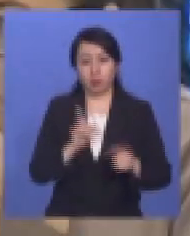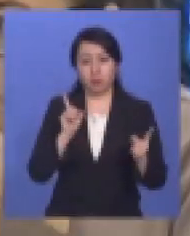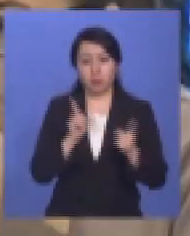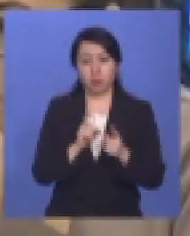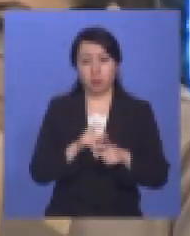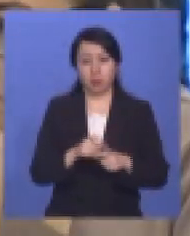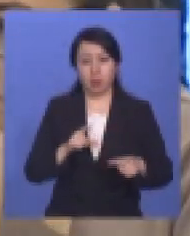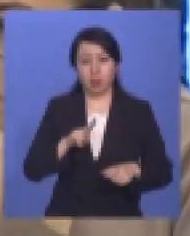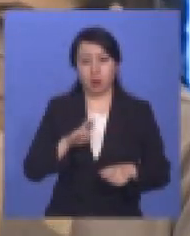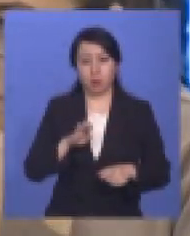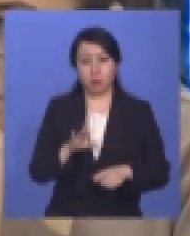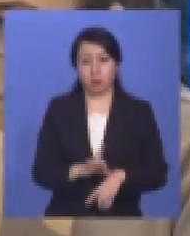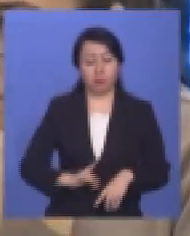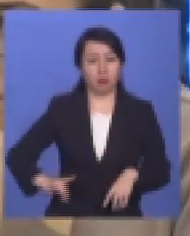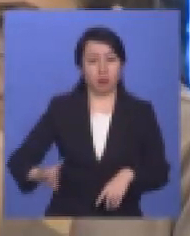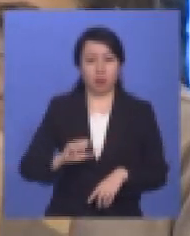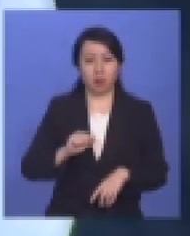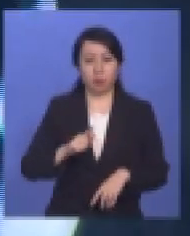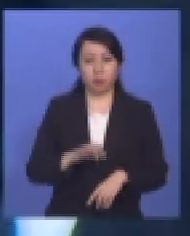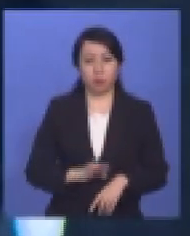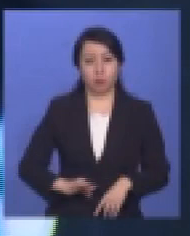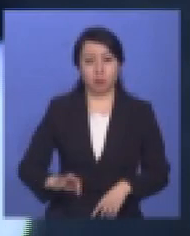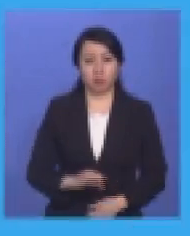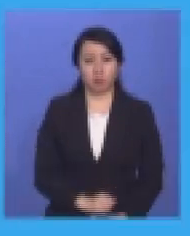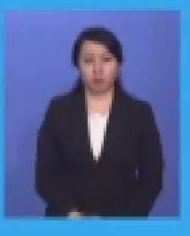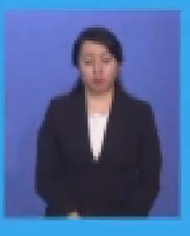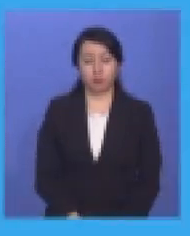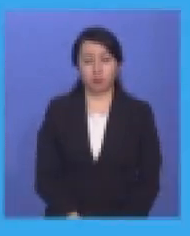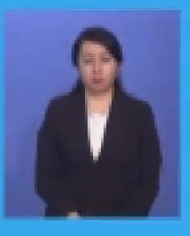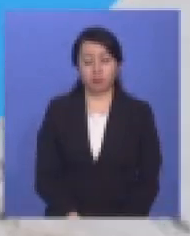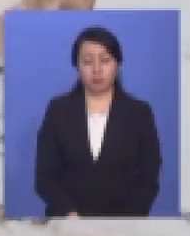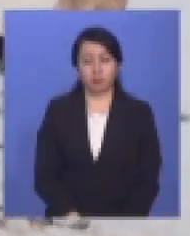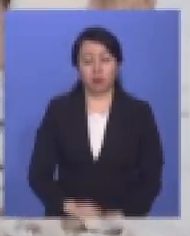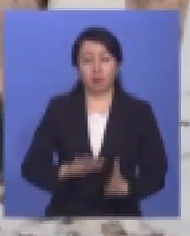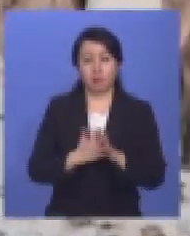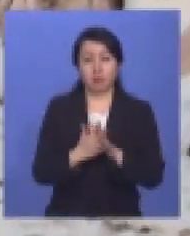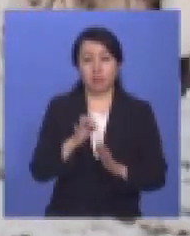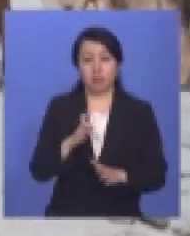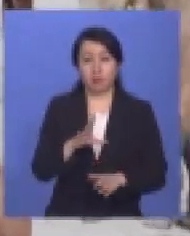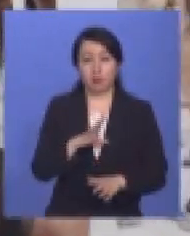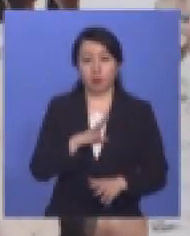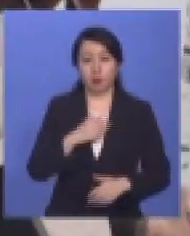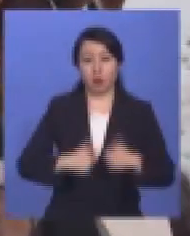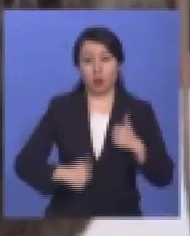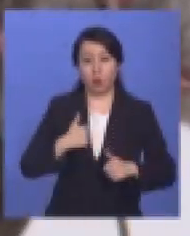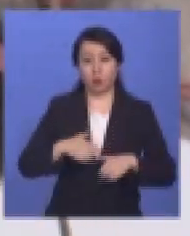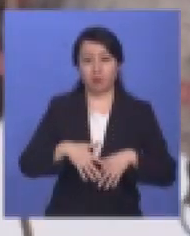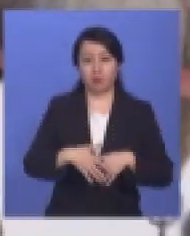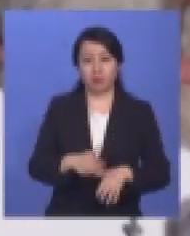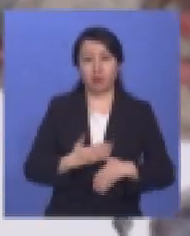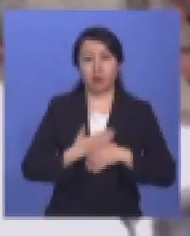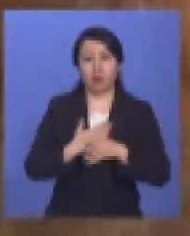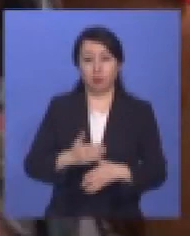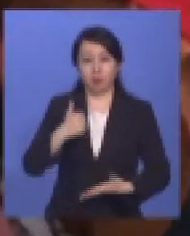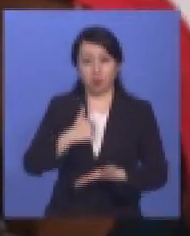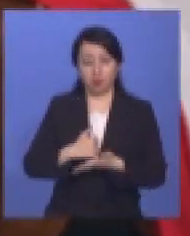встретятся с жителями Акольского района Акмолинской области. В селе Софиевка прошел конный флешмоб в поддержку